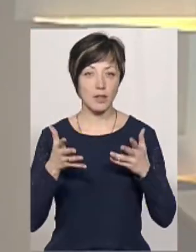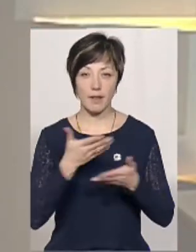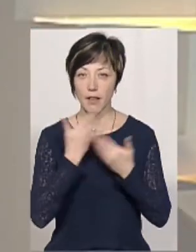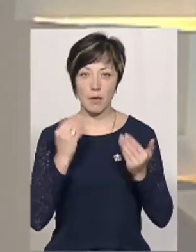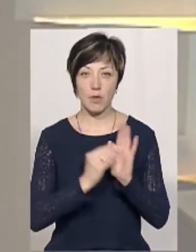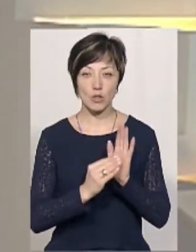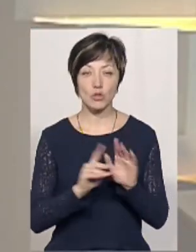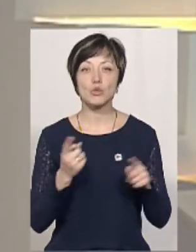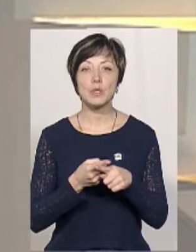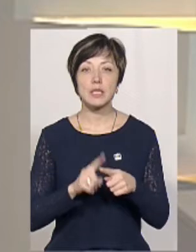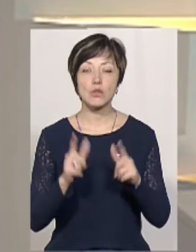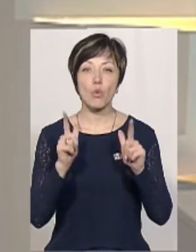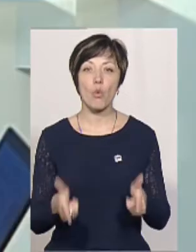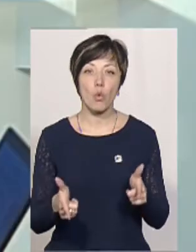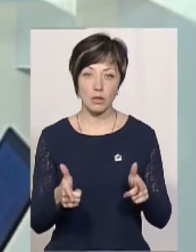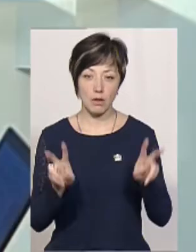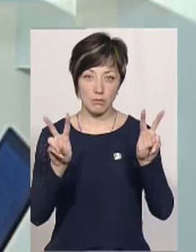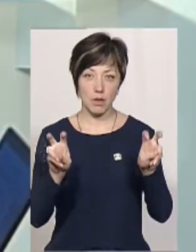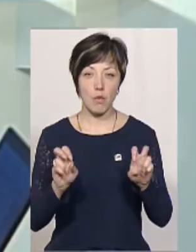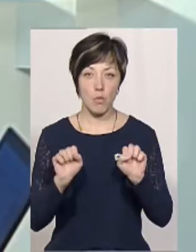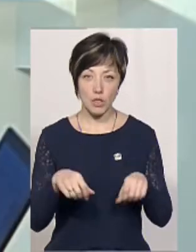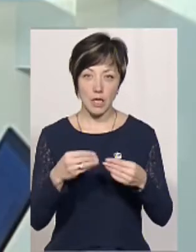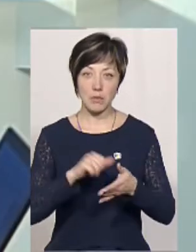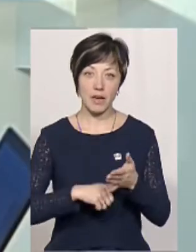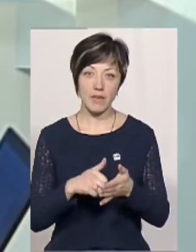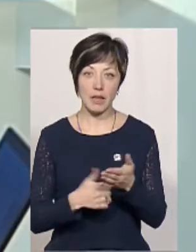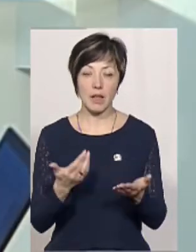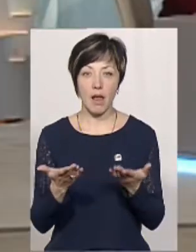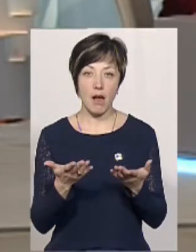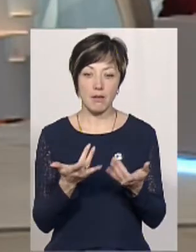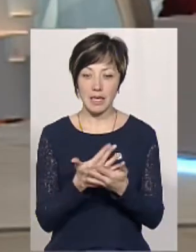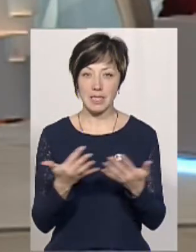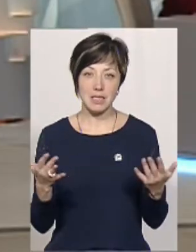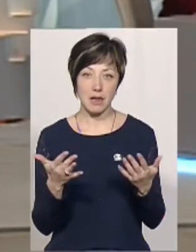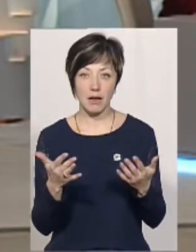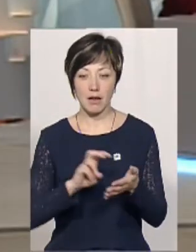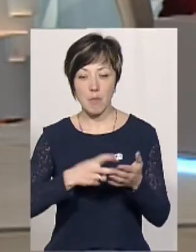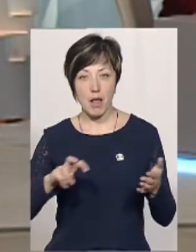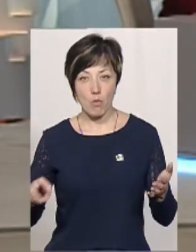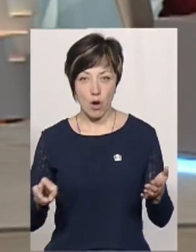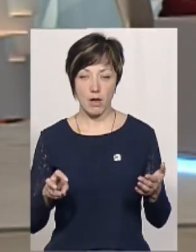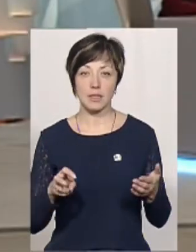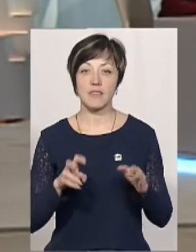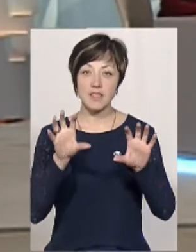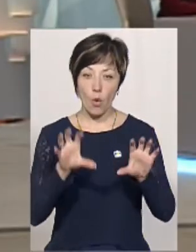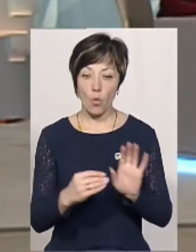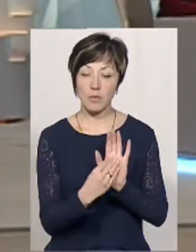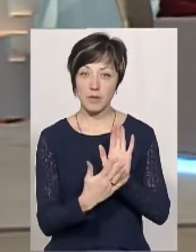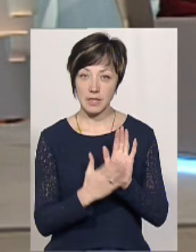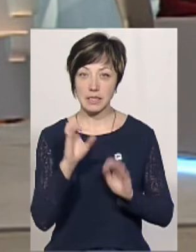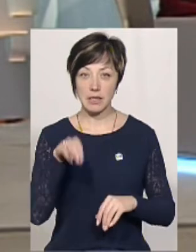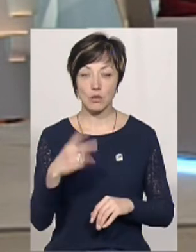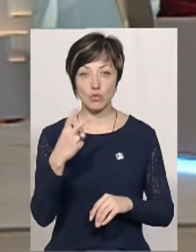прописано, що таке згода. Чи може це дати привід для маніпуляцій? В законі є примітка якраз у